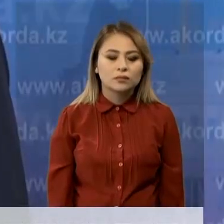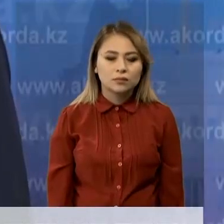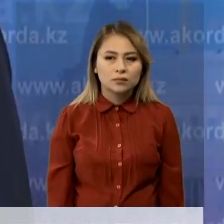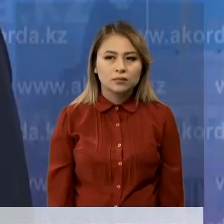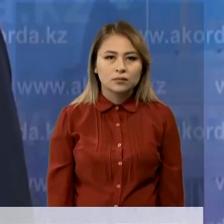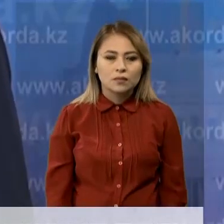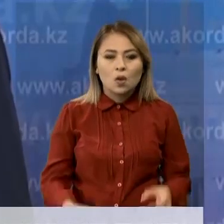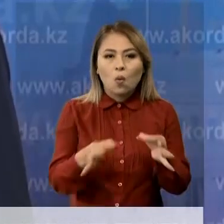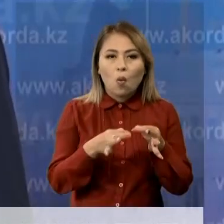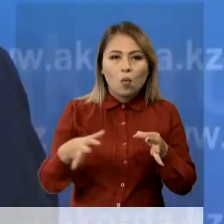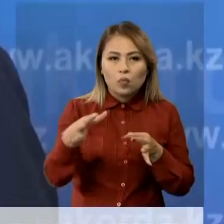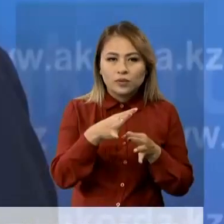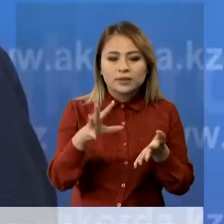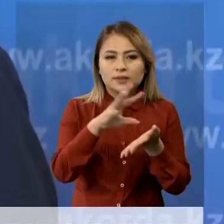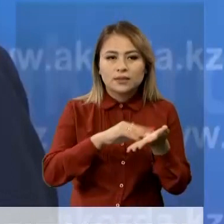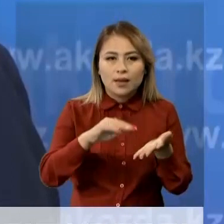Облыстың тағы бір